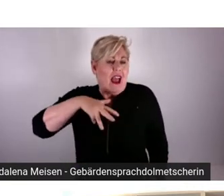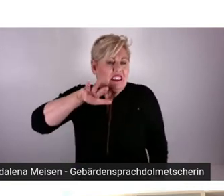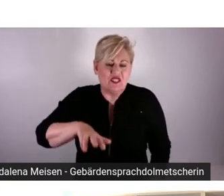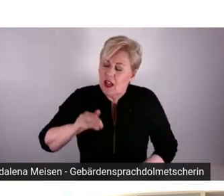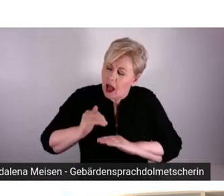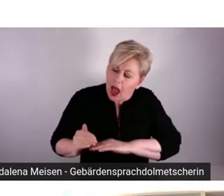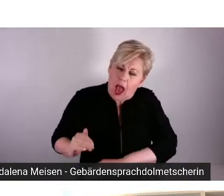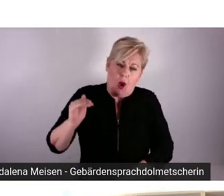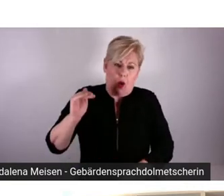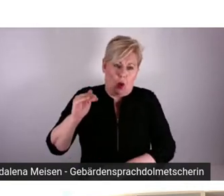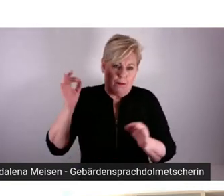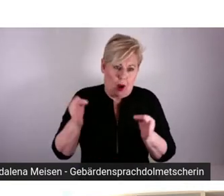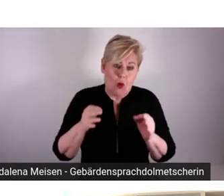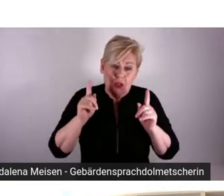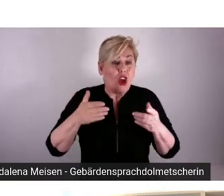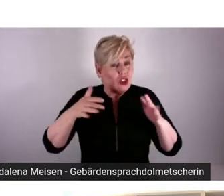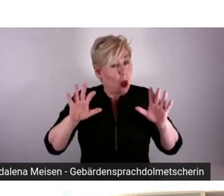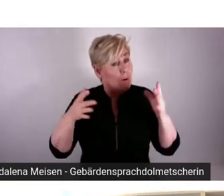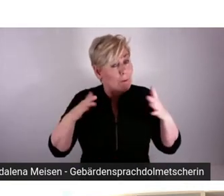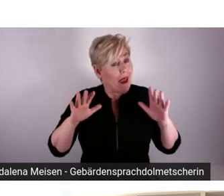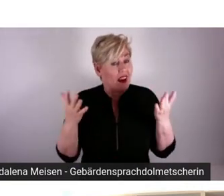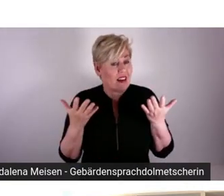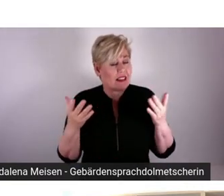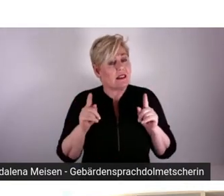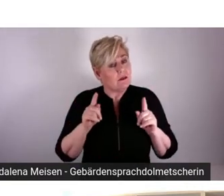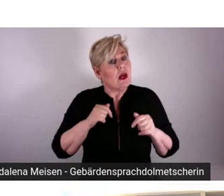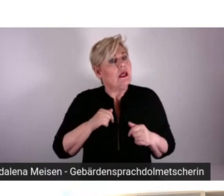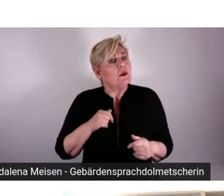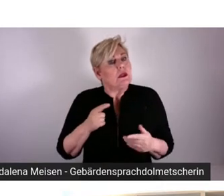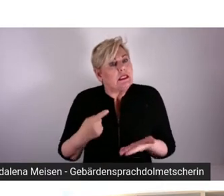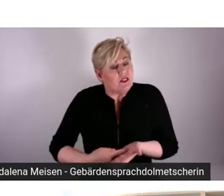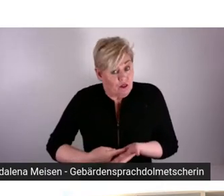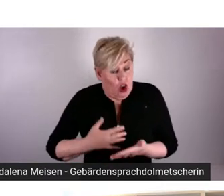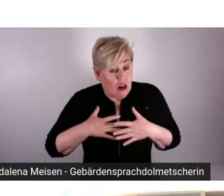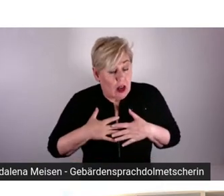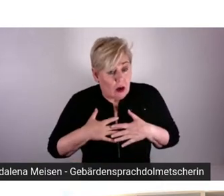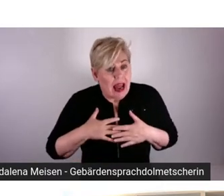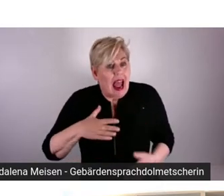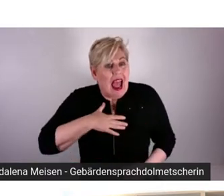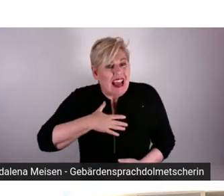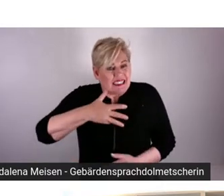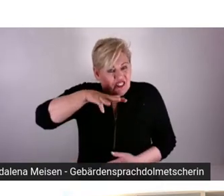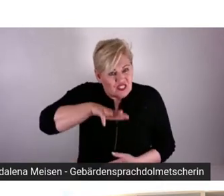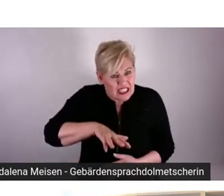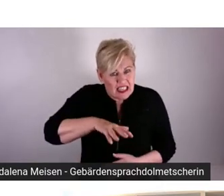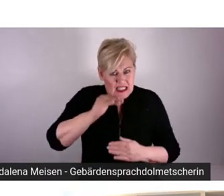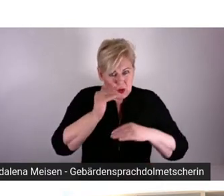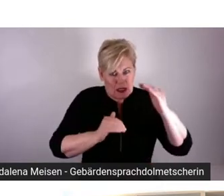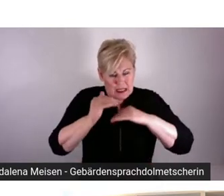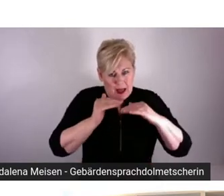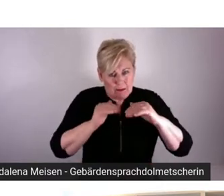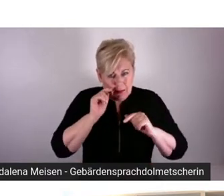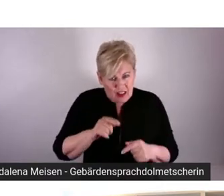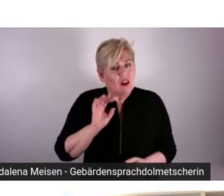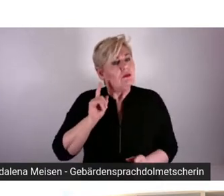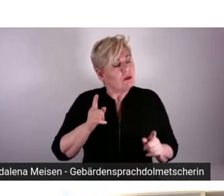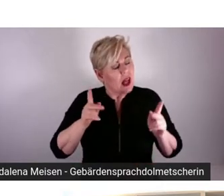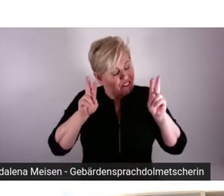Hartz-IV-Regelsätze, aber besser noch, und das ist ja unsere Forderung, die Überwindung dieses Hartz-IV-Systems, damit alle Menschen in Würde leben können.